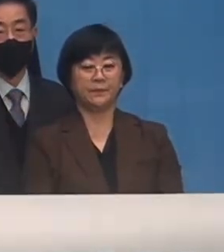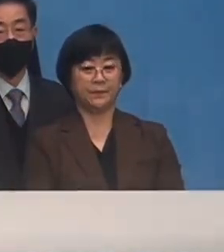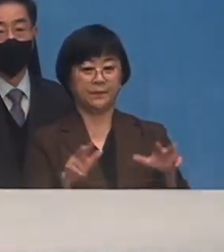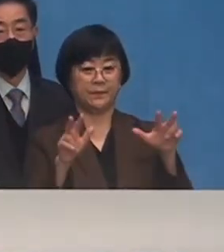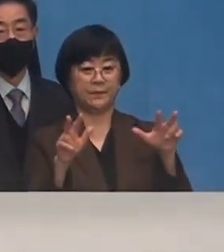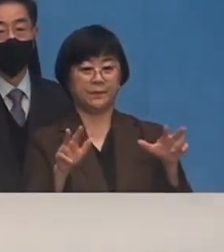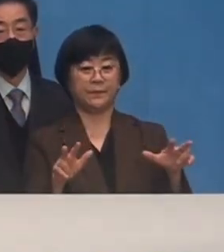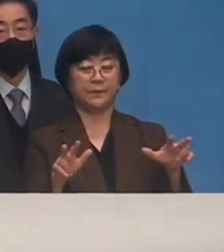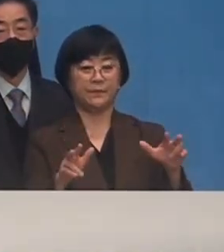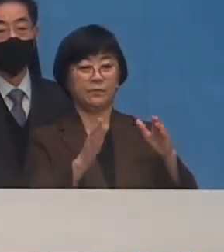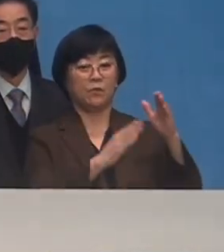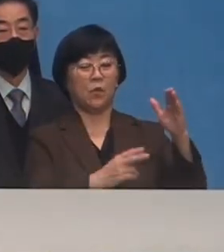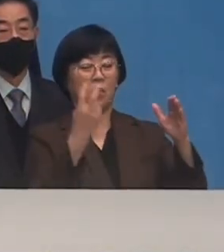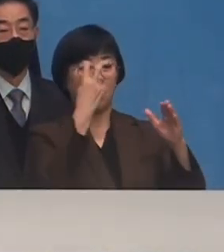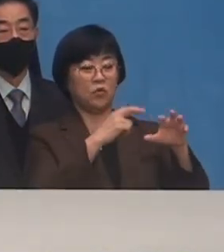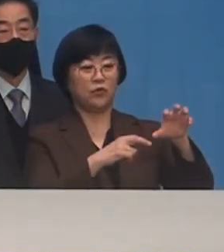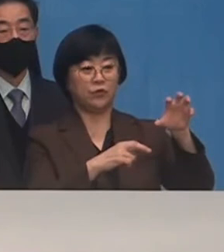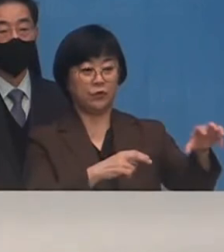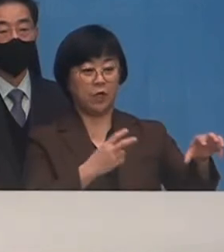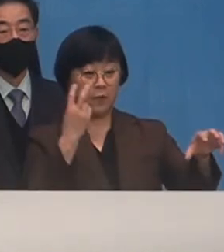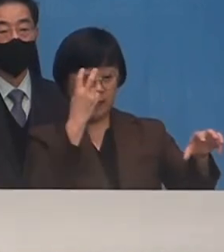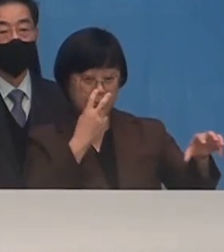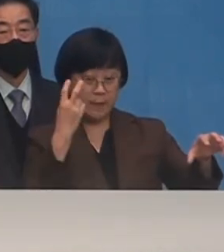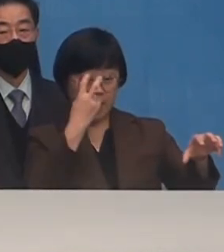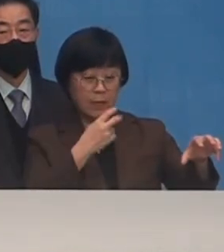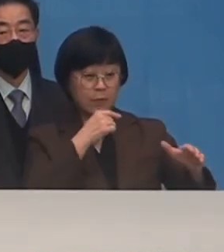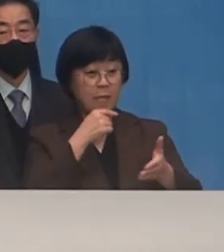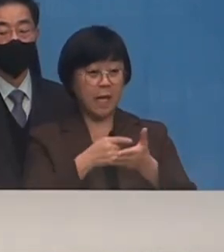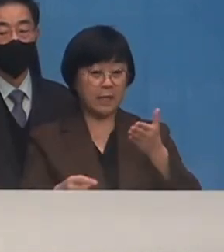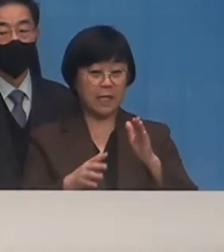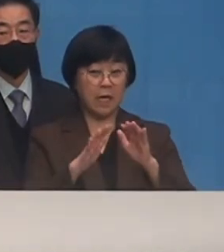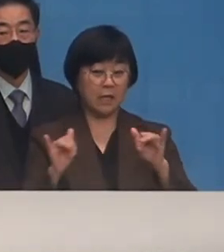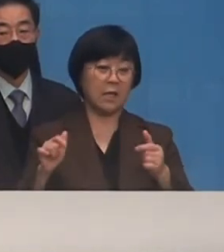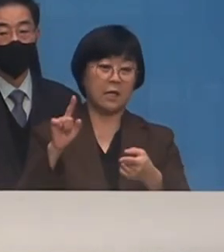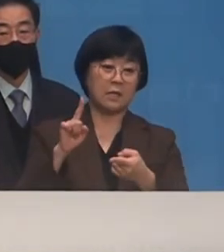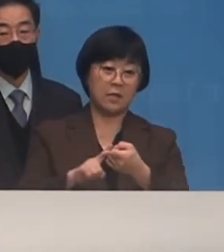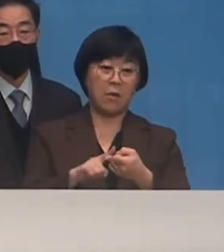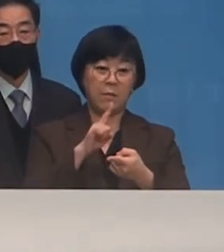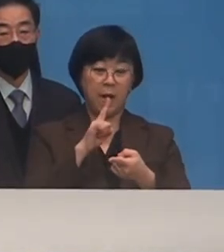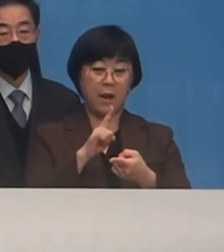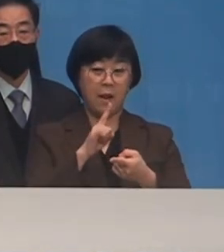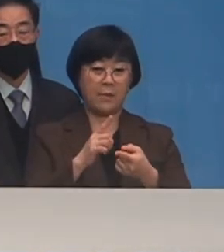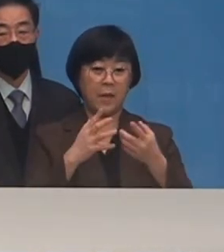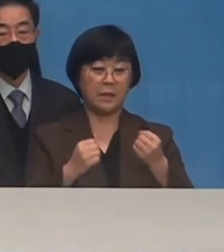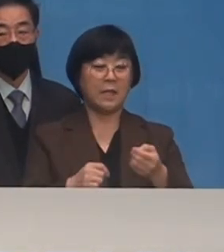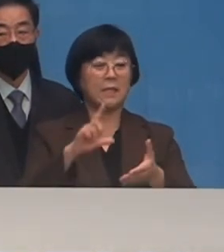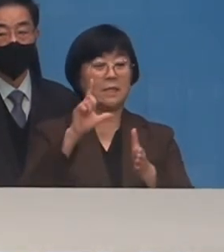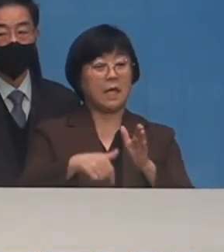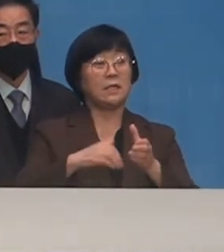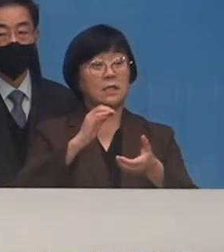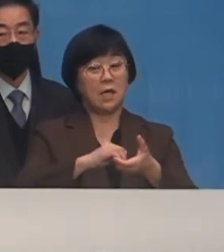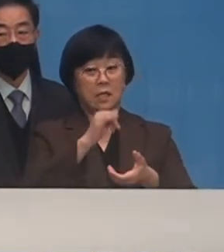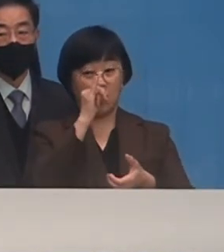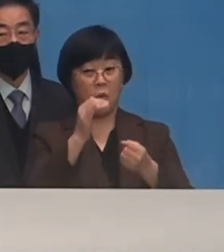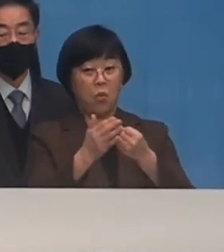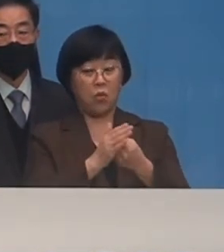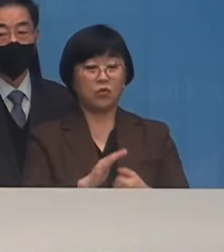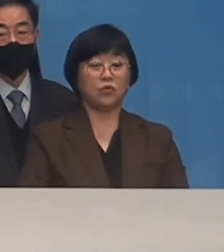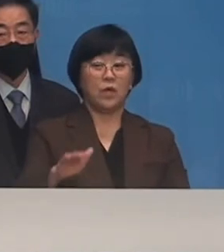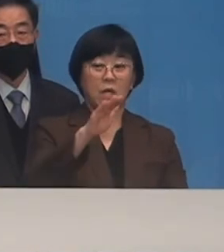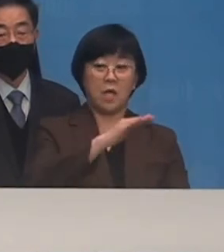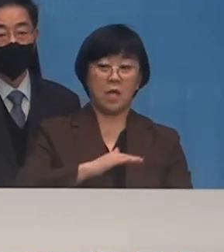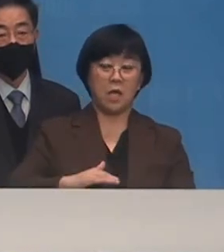지금 공수처 사찰의 피해자 할 말이 되게 많으실 텐데요. 지금 시간이 한정돼 있고 그래서